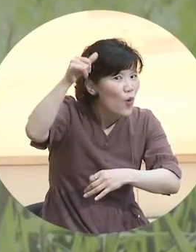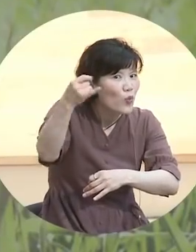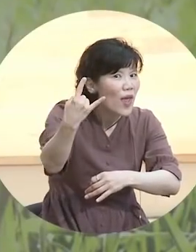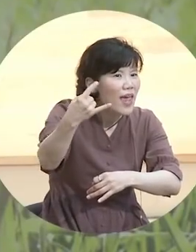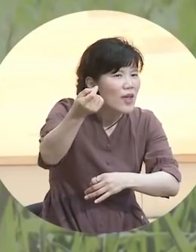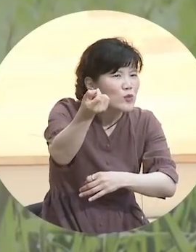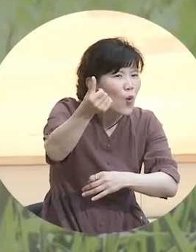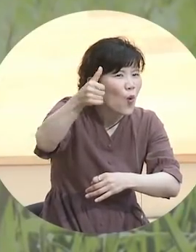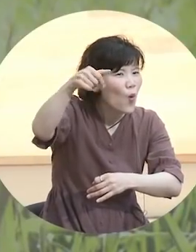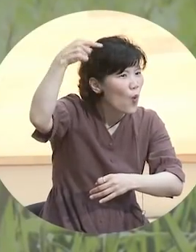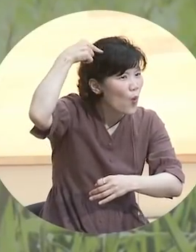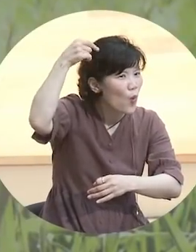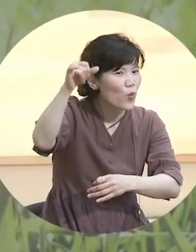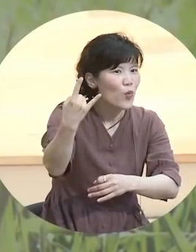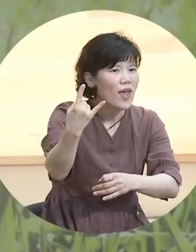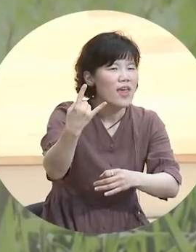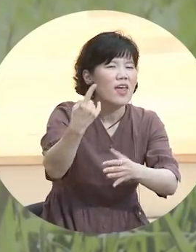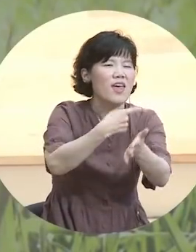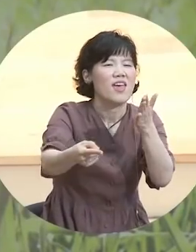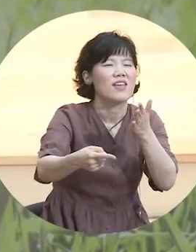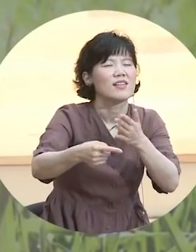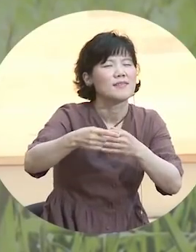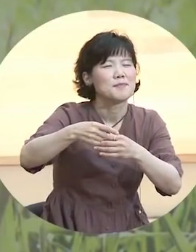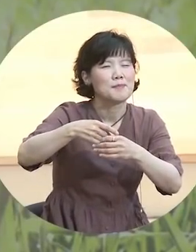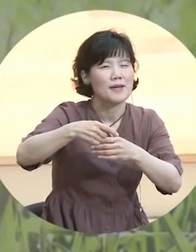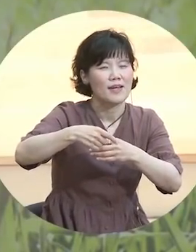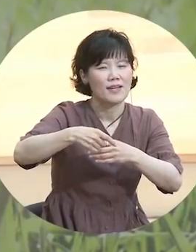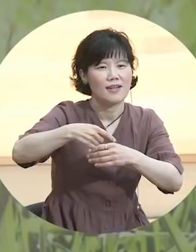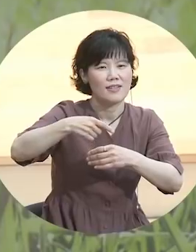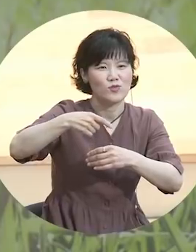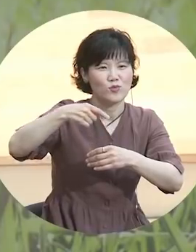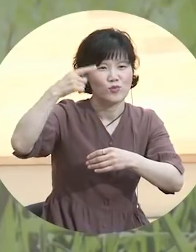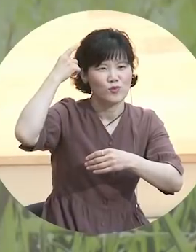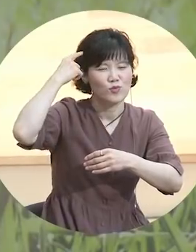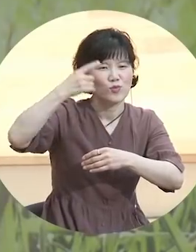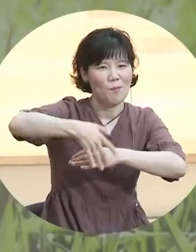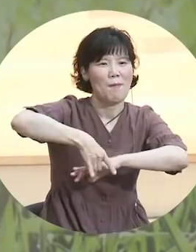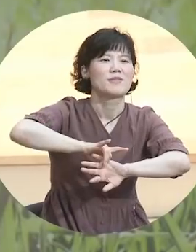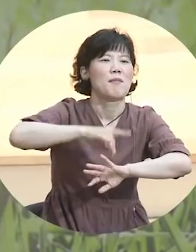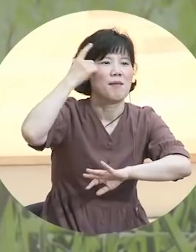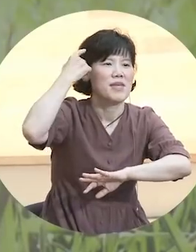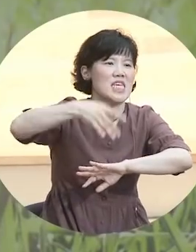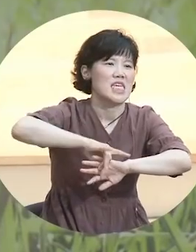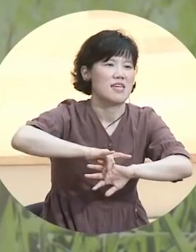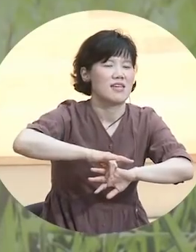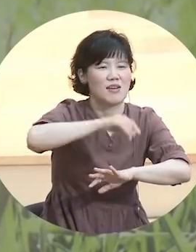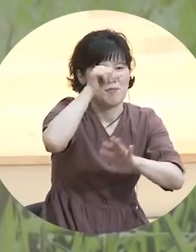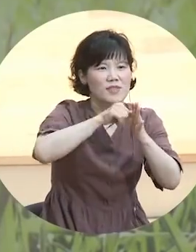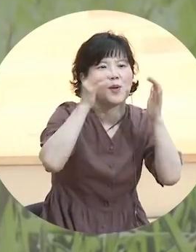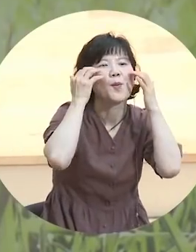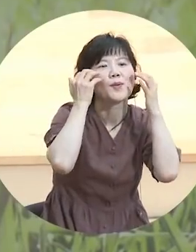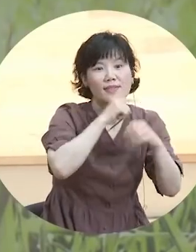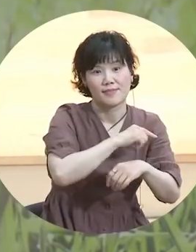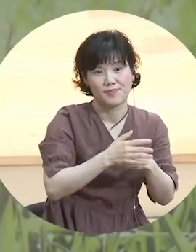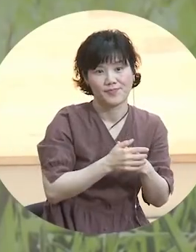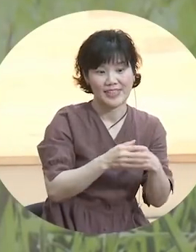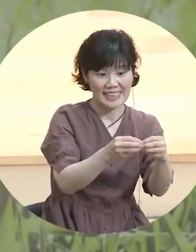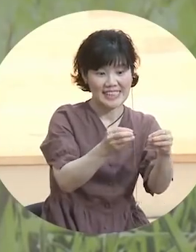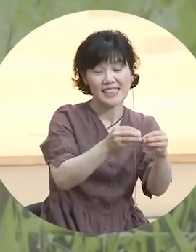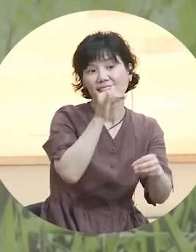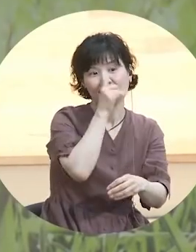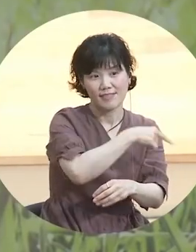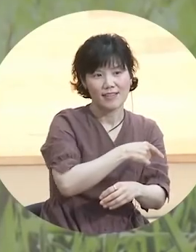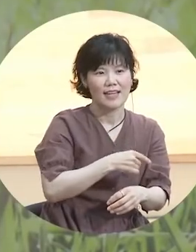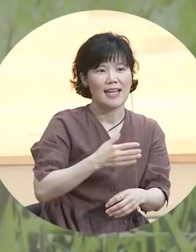손상되어져가지고 평생 뇌성마비로 고생을 했던 분인데 이 송명희 시인이 쓴 시 가운데 이런 시가